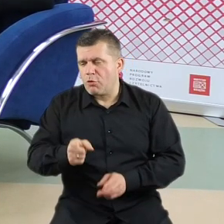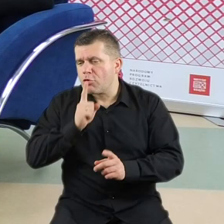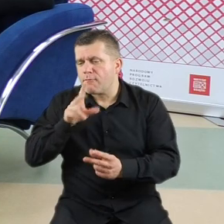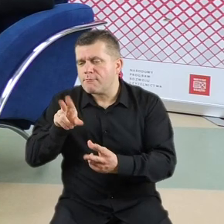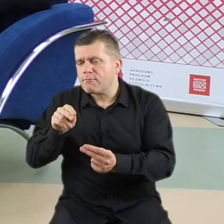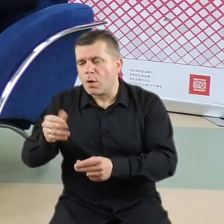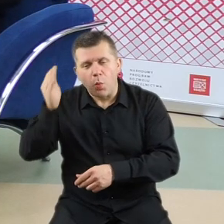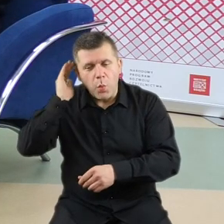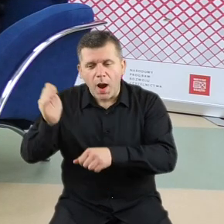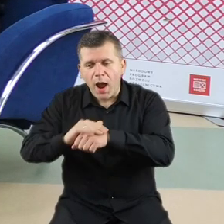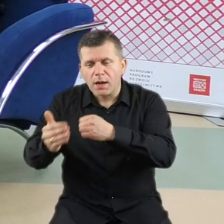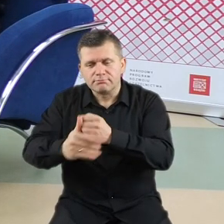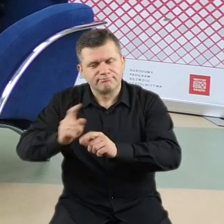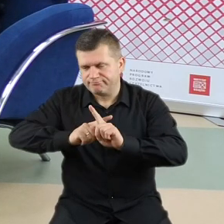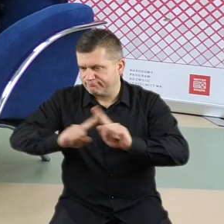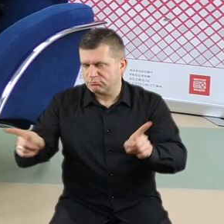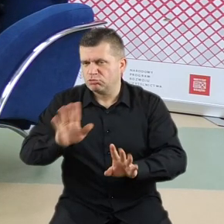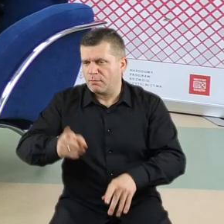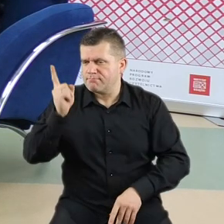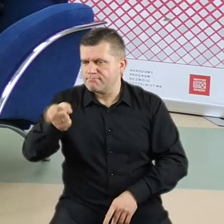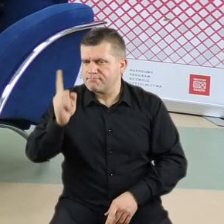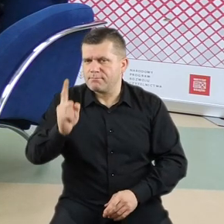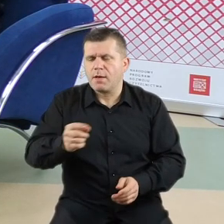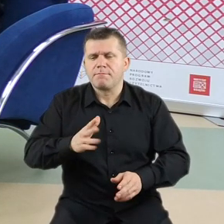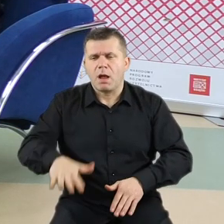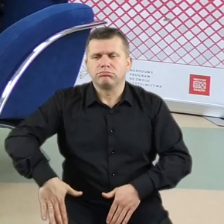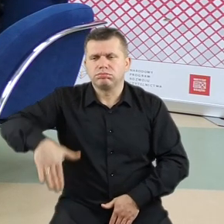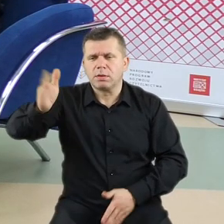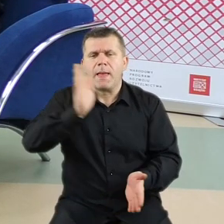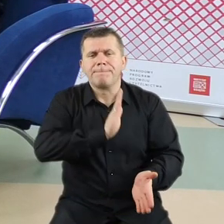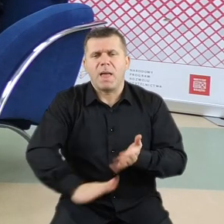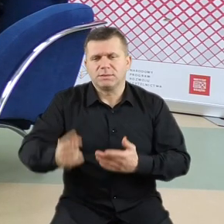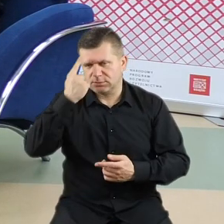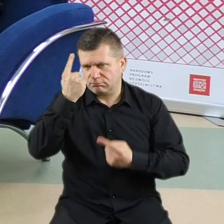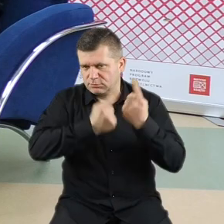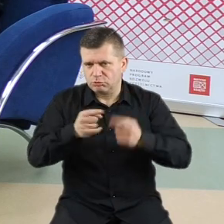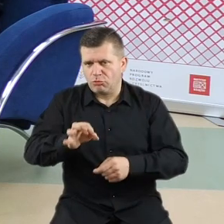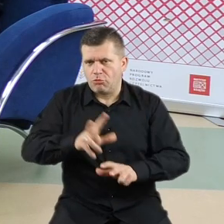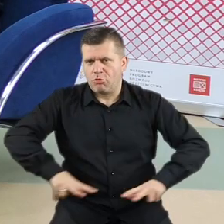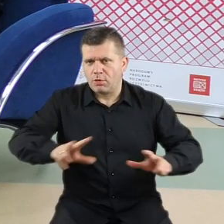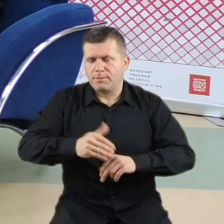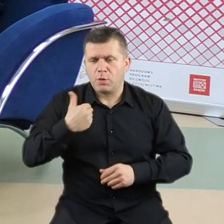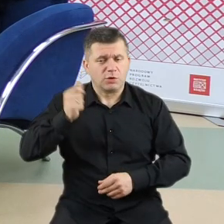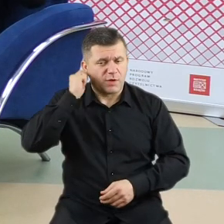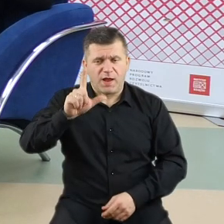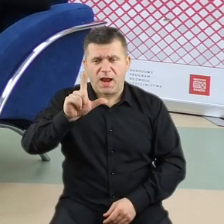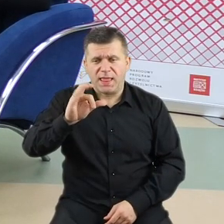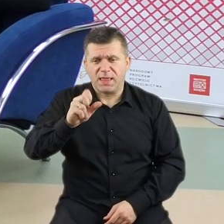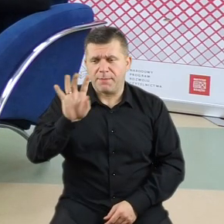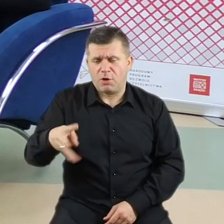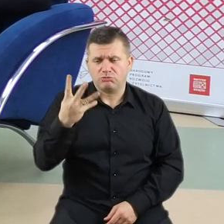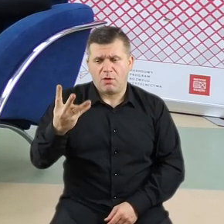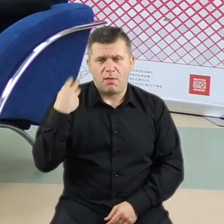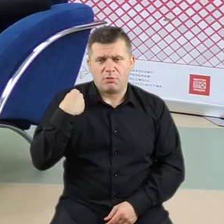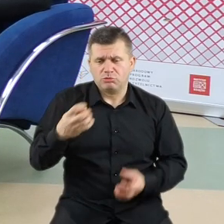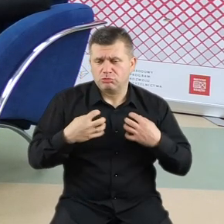odzywać, ani ich głaskać, bo dzieci miały wyrastać bez rodzinnych sentymentów. Była tam dziewczynka Lidia, która w swoim 4-letnim